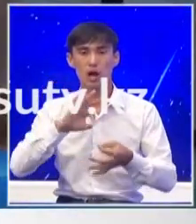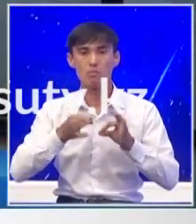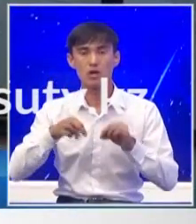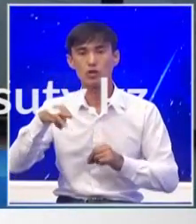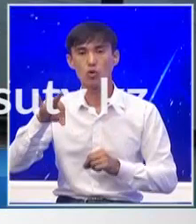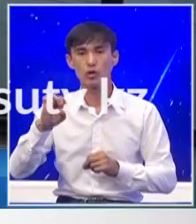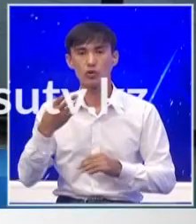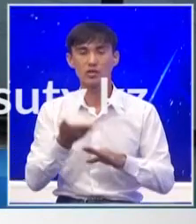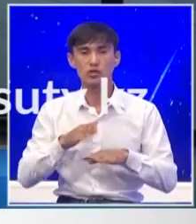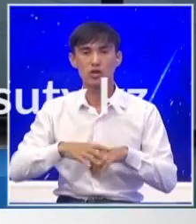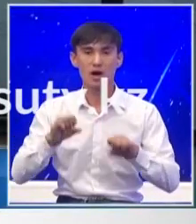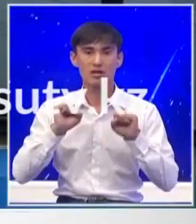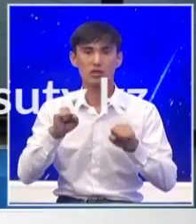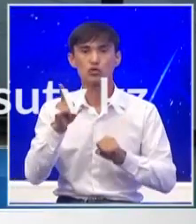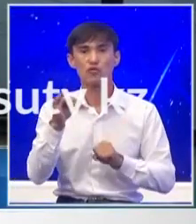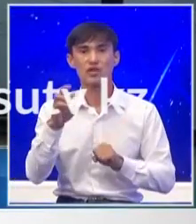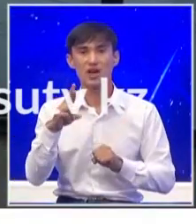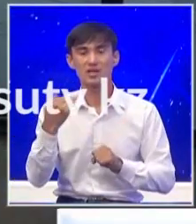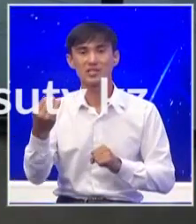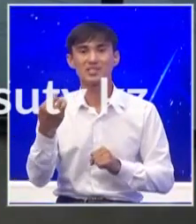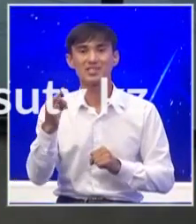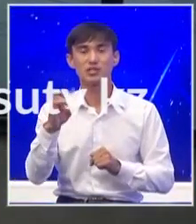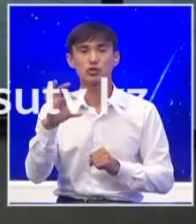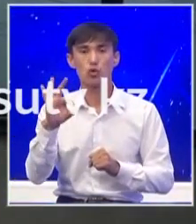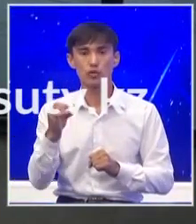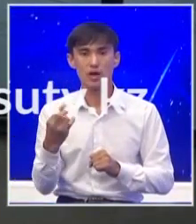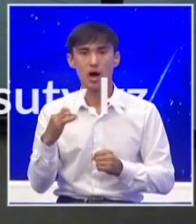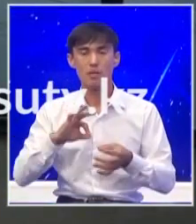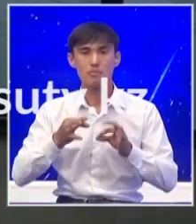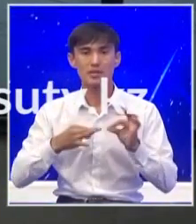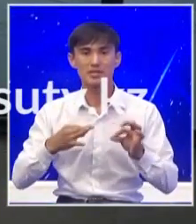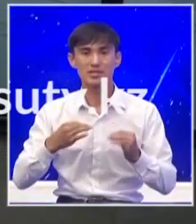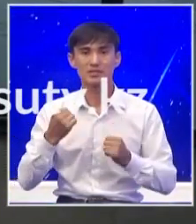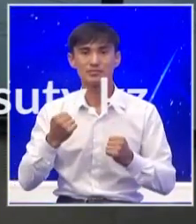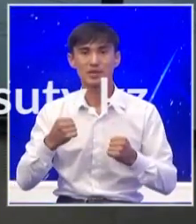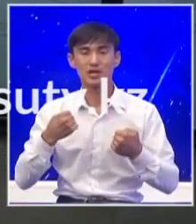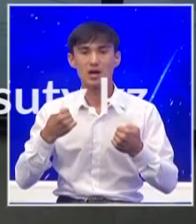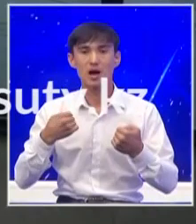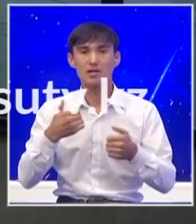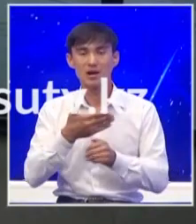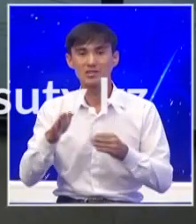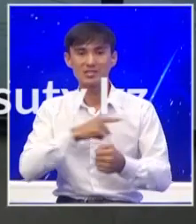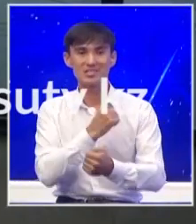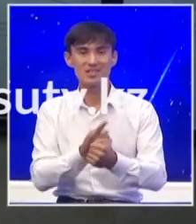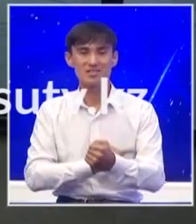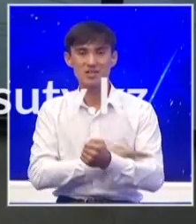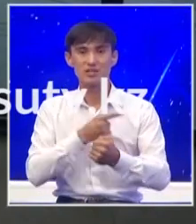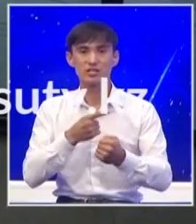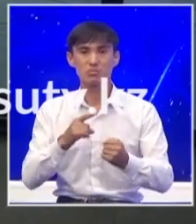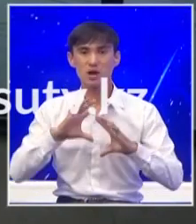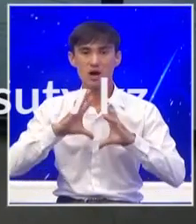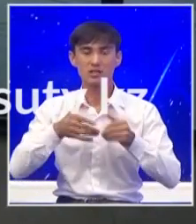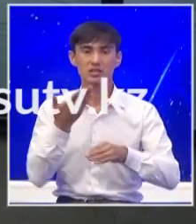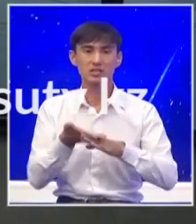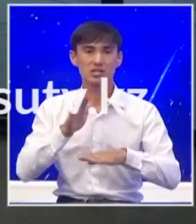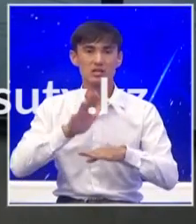Токио. Тяжелоатлеты Зульфия Чиншанло и Игорь Сон. Олимпийские подмостки они разделили с сильнейшими тяжелоатлетами планеты. Тем